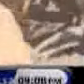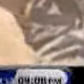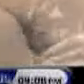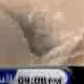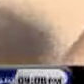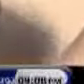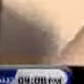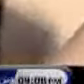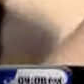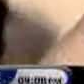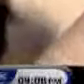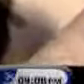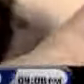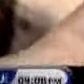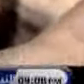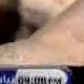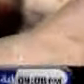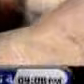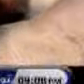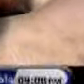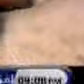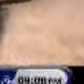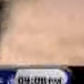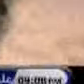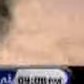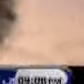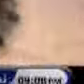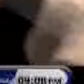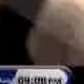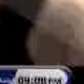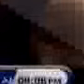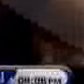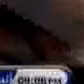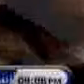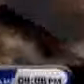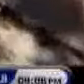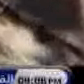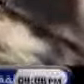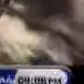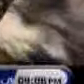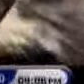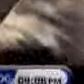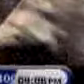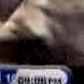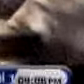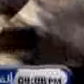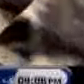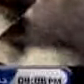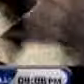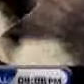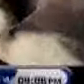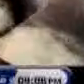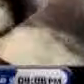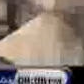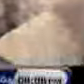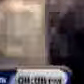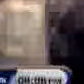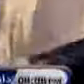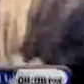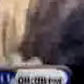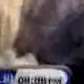يا عندليب ما تخافش من غنوتك، قول شكوتك واحكي على